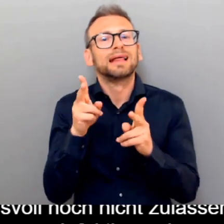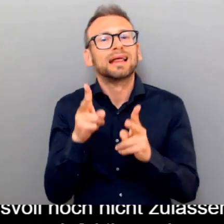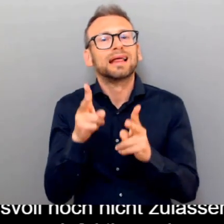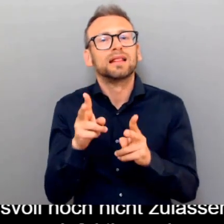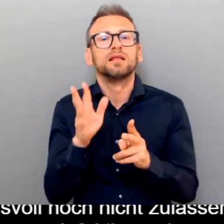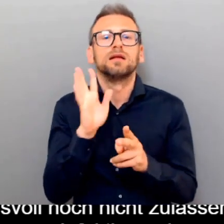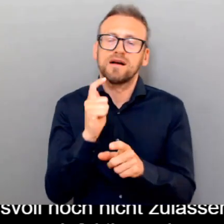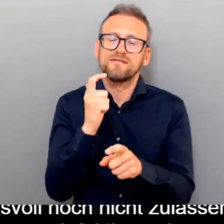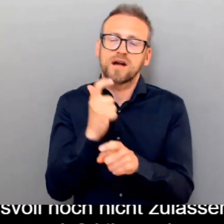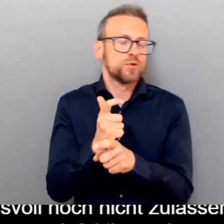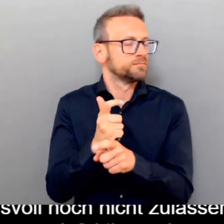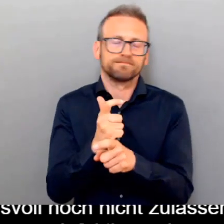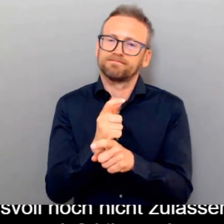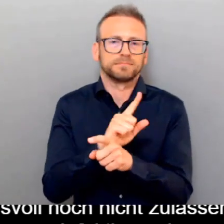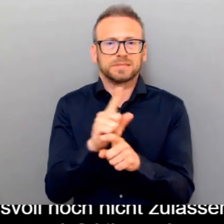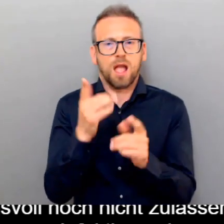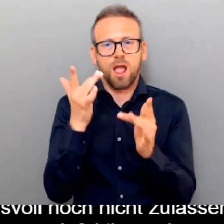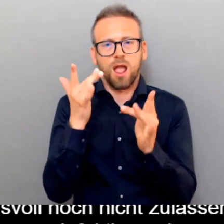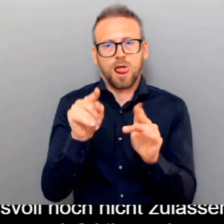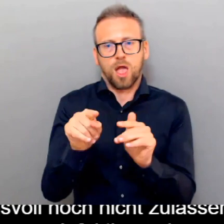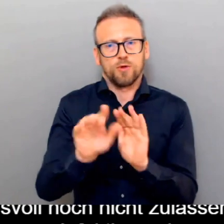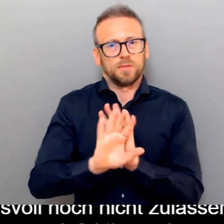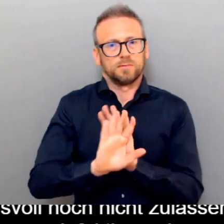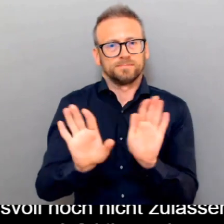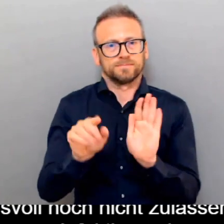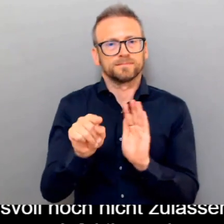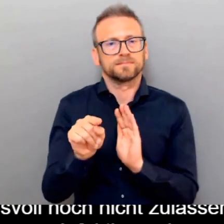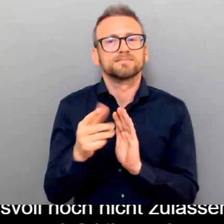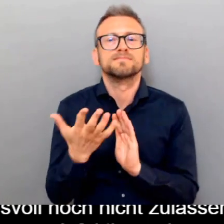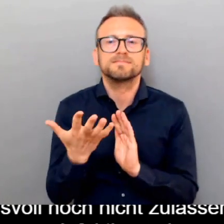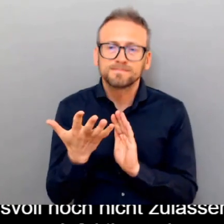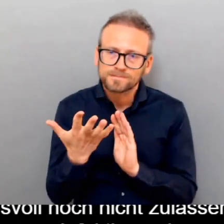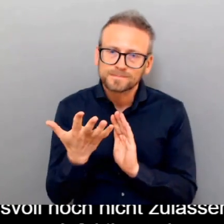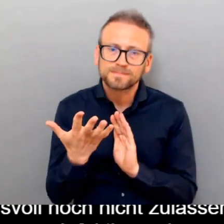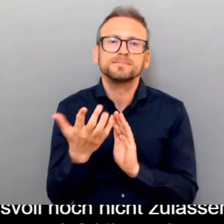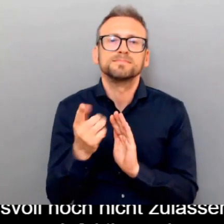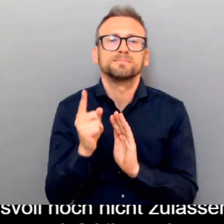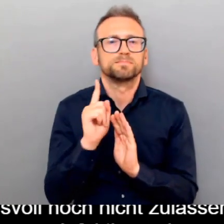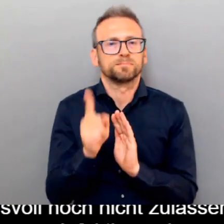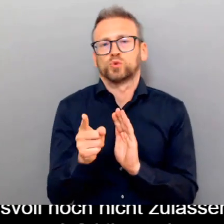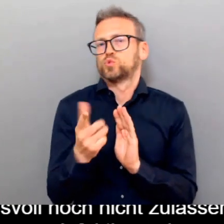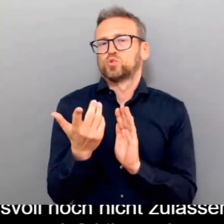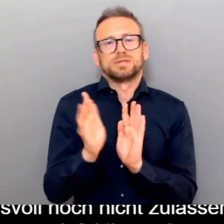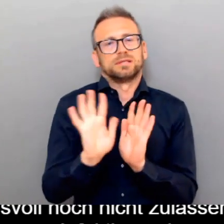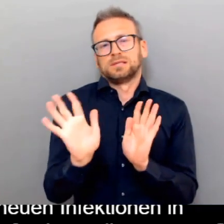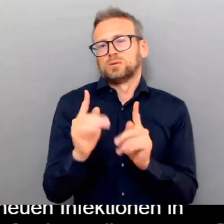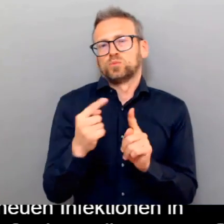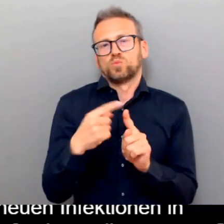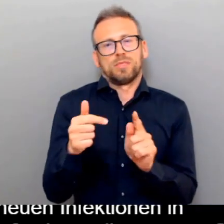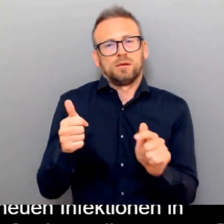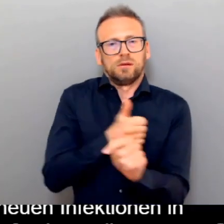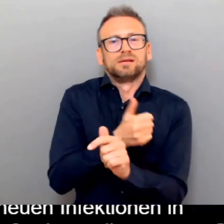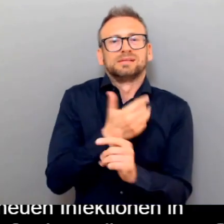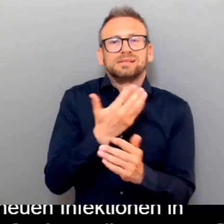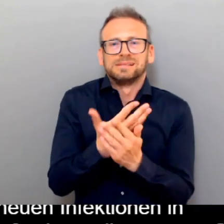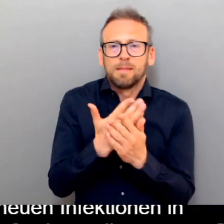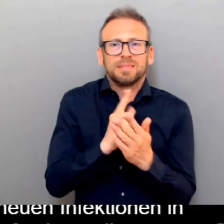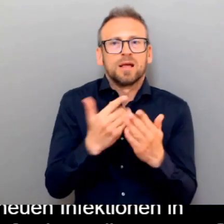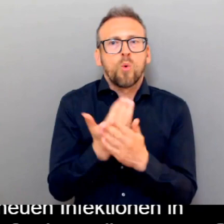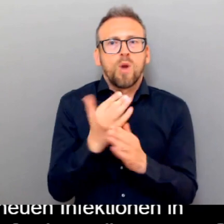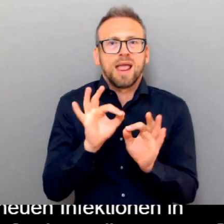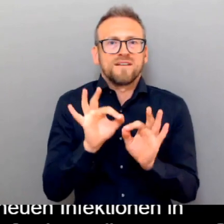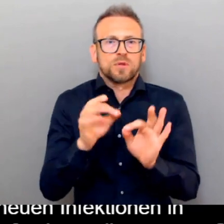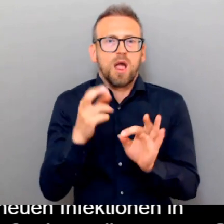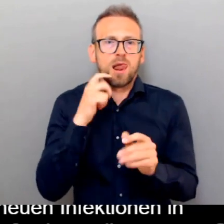kann, dass man sagt, ich sehe hier eine Gefährdungslage in den Altenheimen, dann nehme ich Abstand davon, dass ich hier